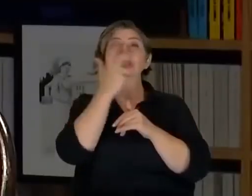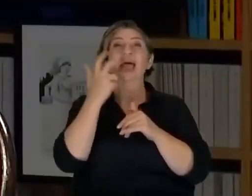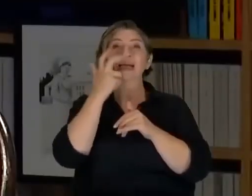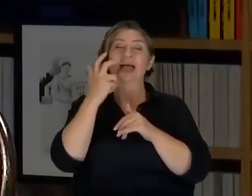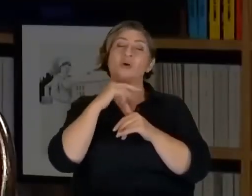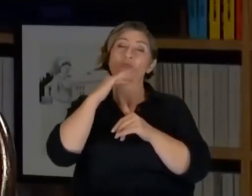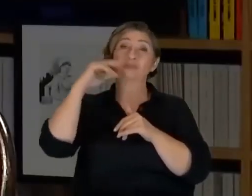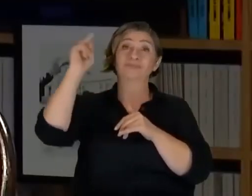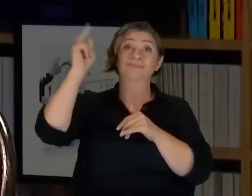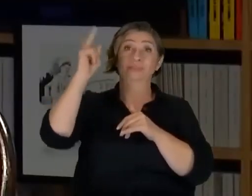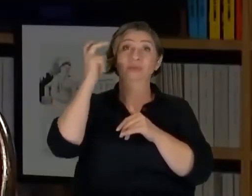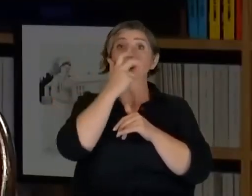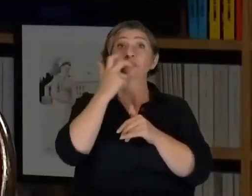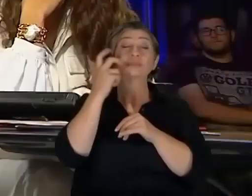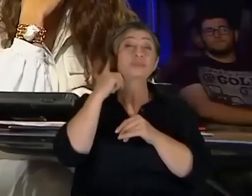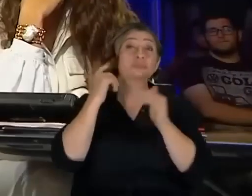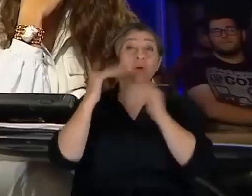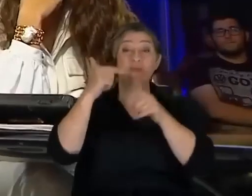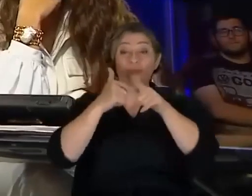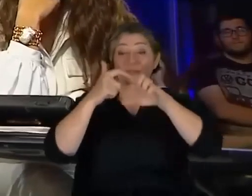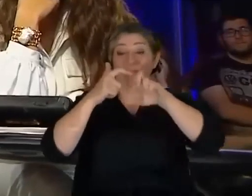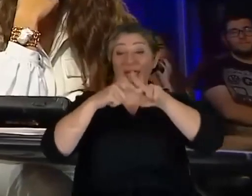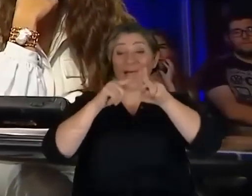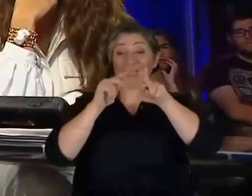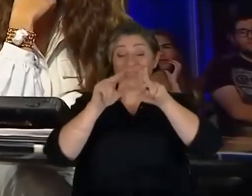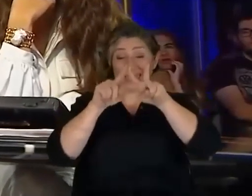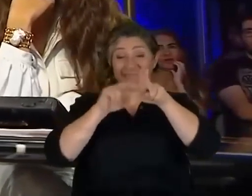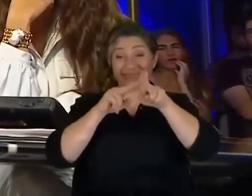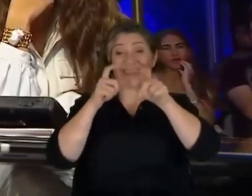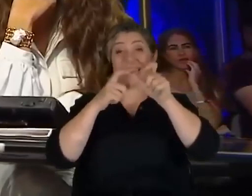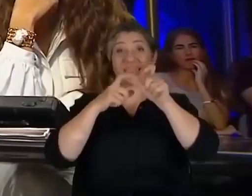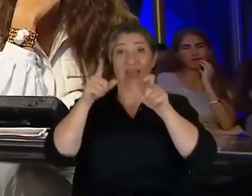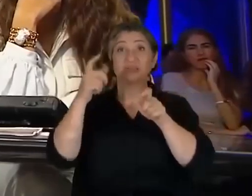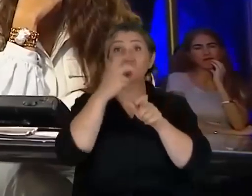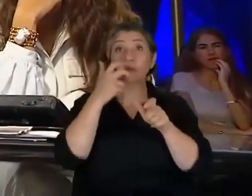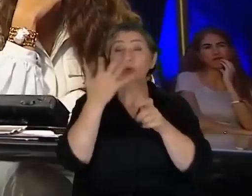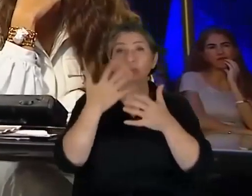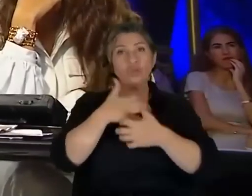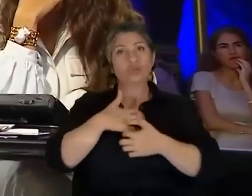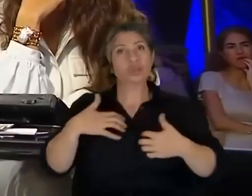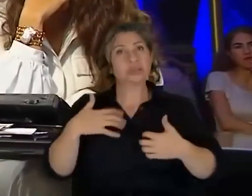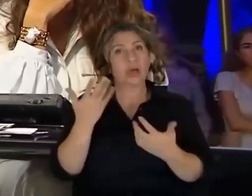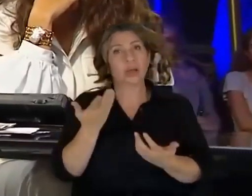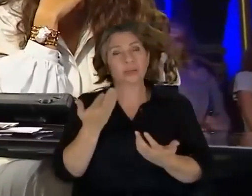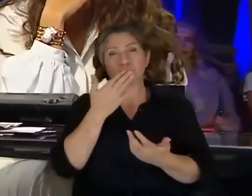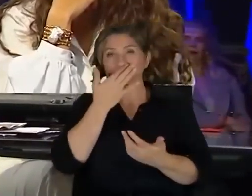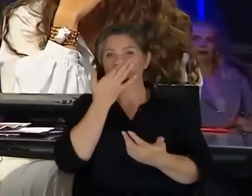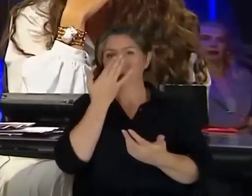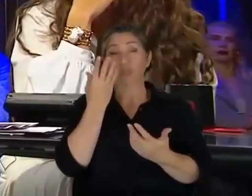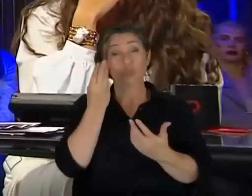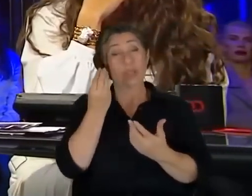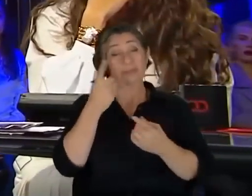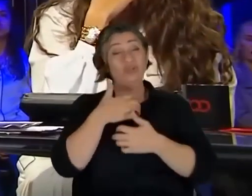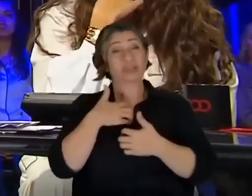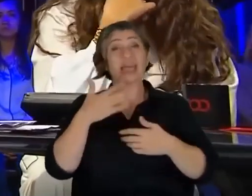ettiği ya da evet, yorumu Frank en Frank Sinatra'dan yorumu en evet. Beğenilen şarkılar. Bu nasıl cesaret peki? Vallahi güzel